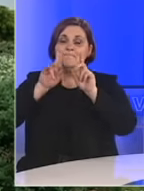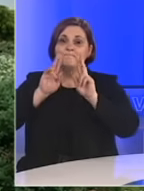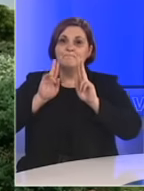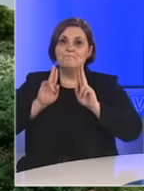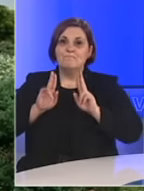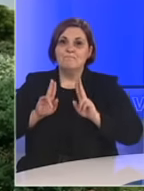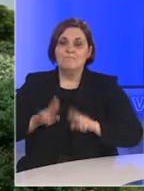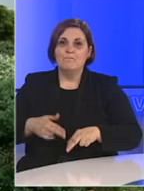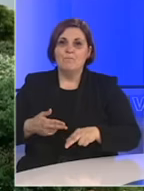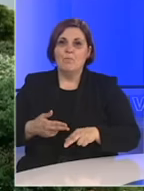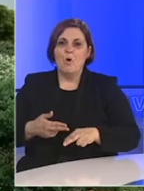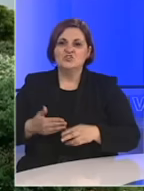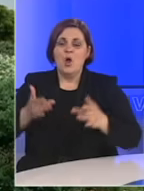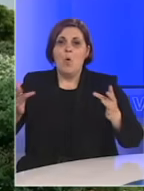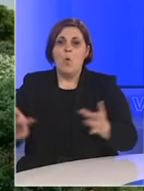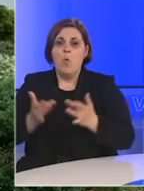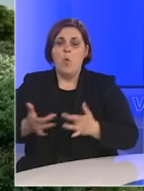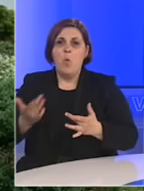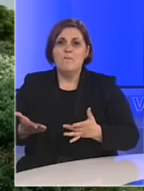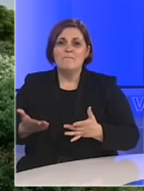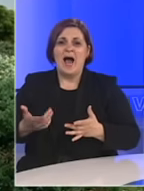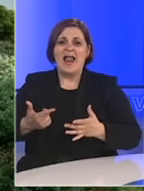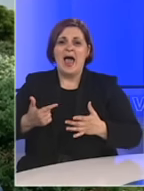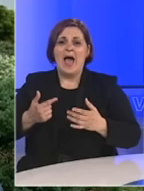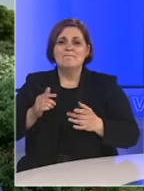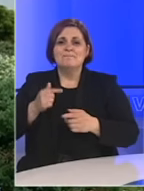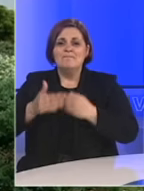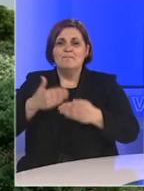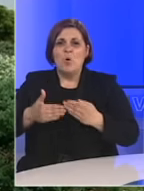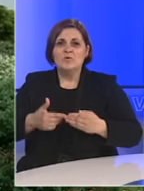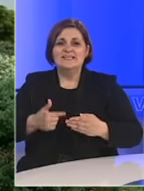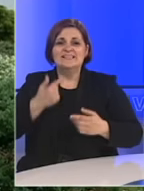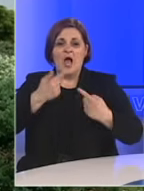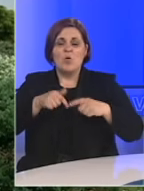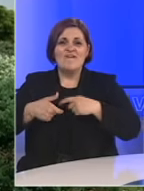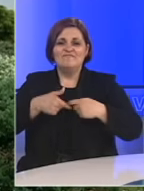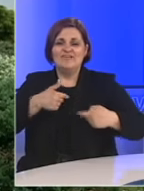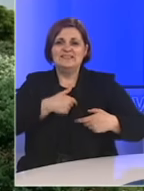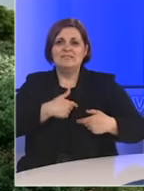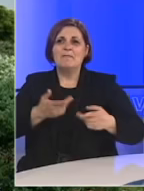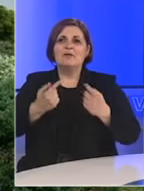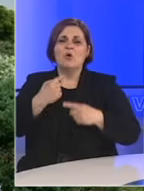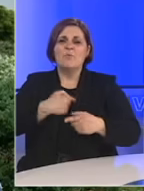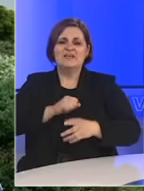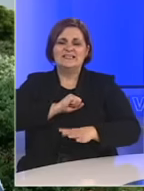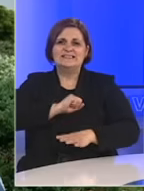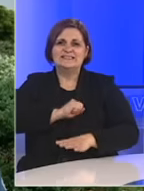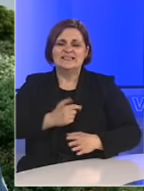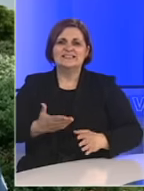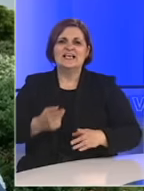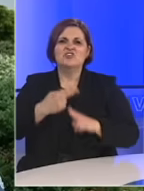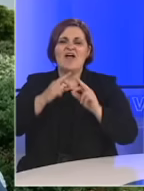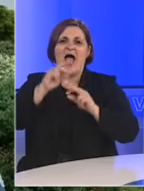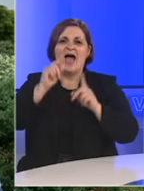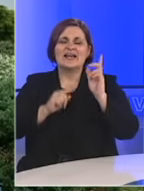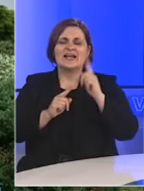do inflamatornih procesa i nekih srčanih struktura koje opet mogu dovesti do nekih aritmija, pa čak onih aritmija koji